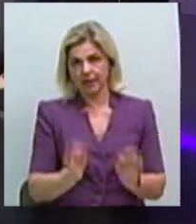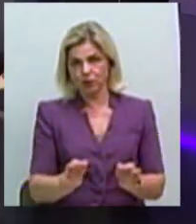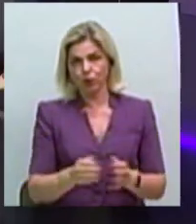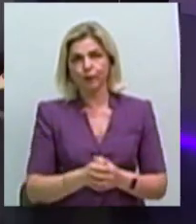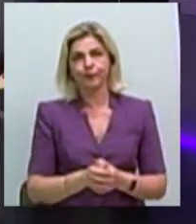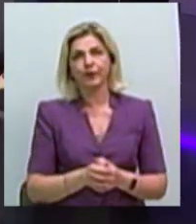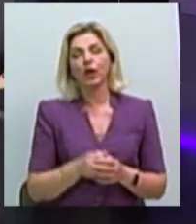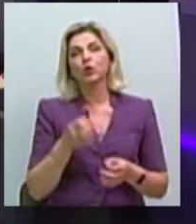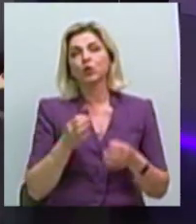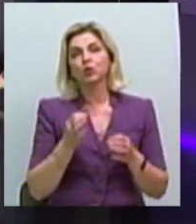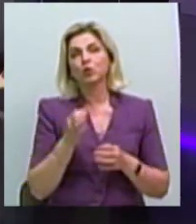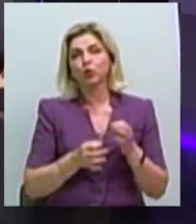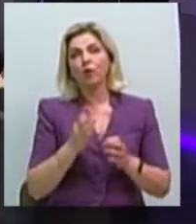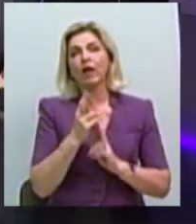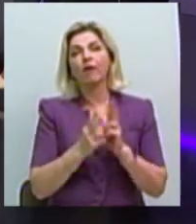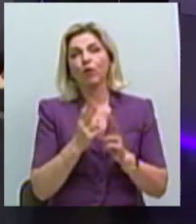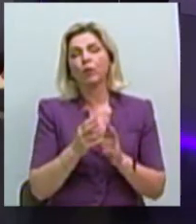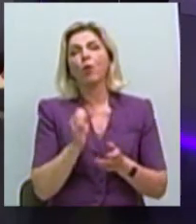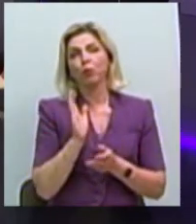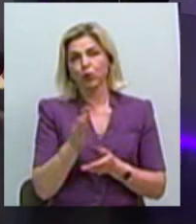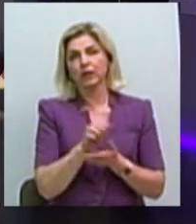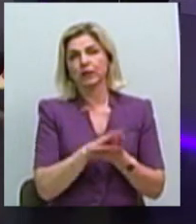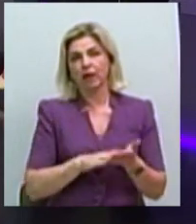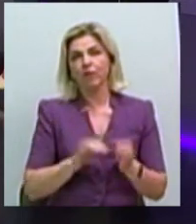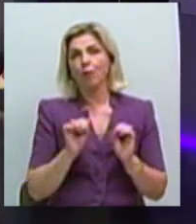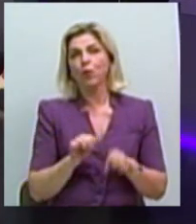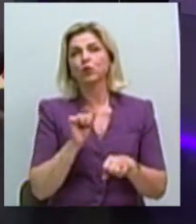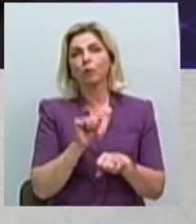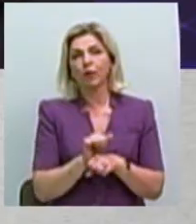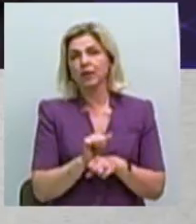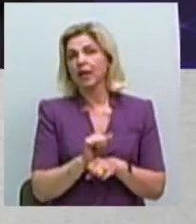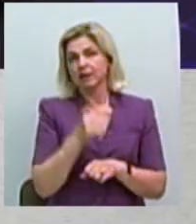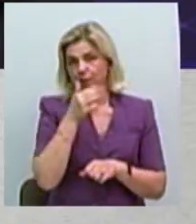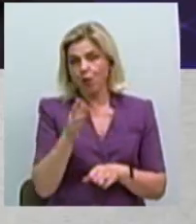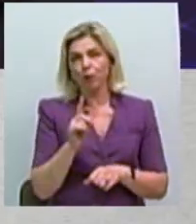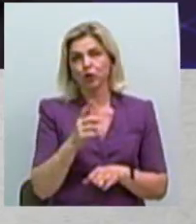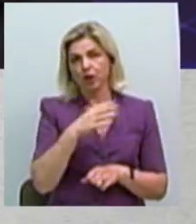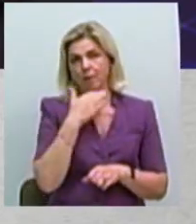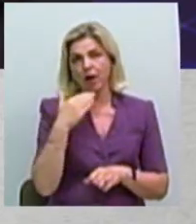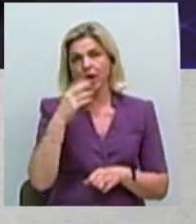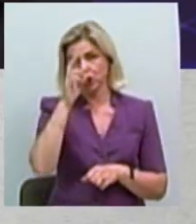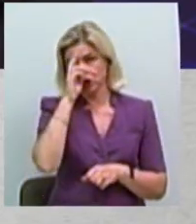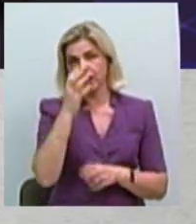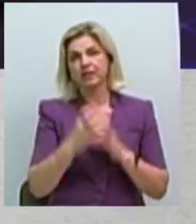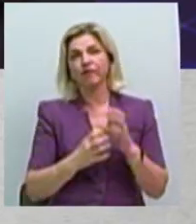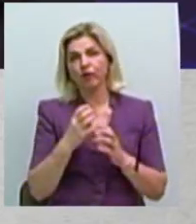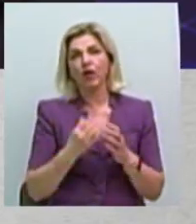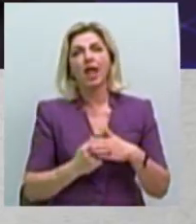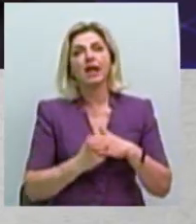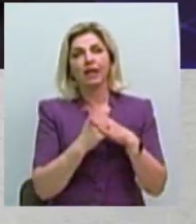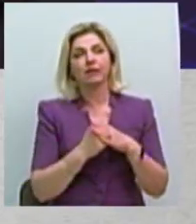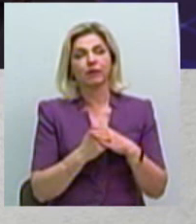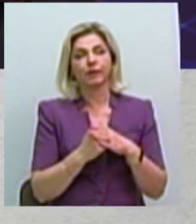реформа, вона дійсна, вона триває, вона буде тривати і не можна зупинювати, тому що багато держав, світових держав, лідерів, на яких